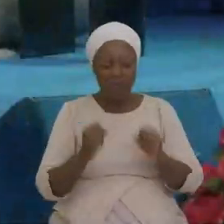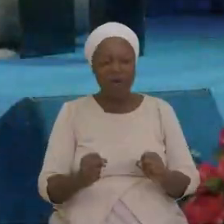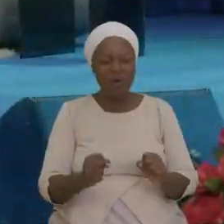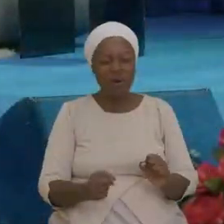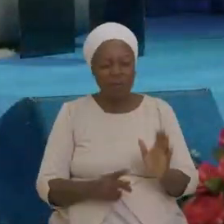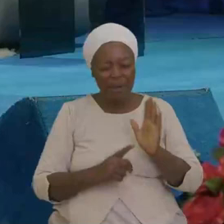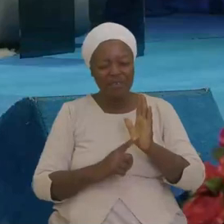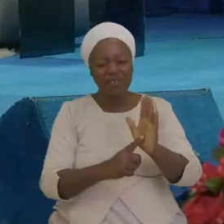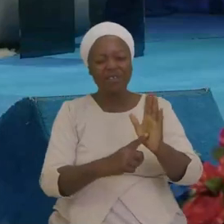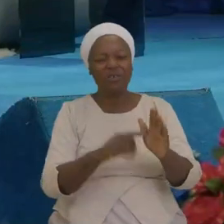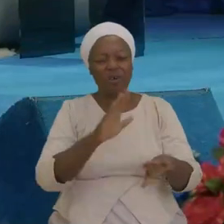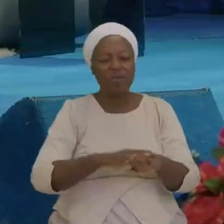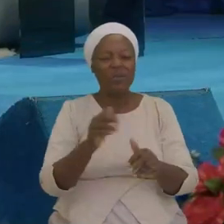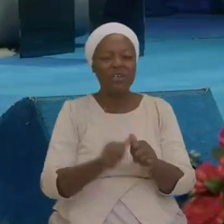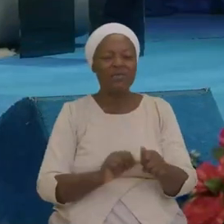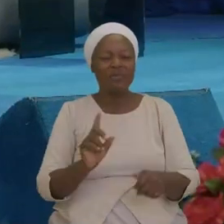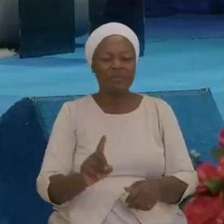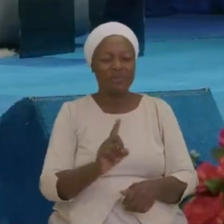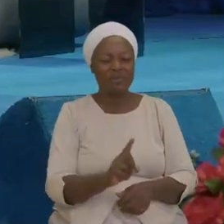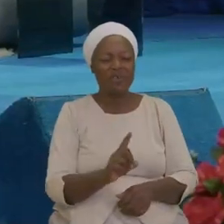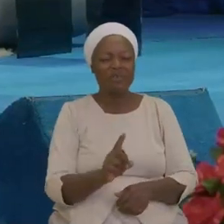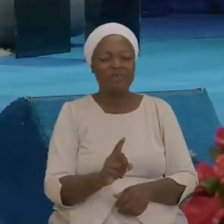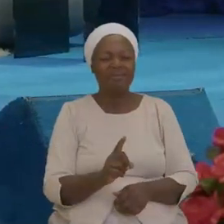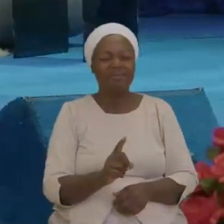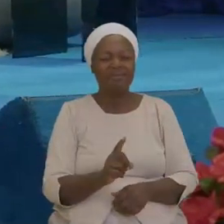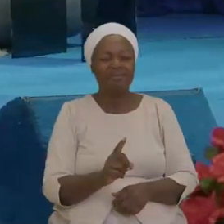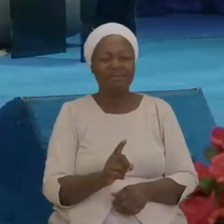La manifestation de la puissance sur tout le monde.